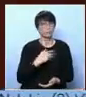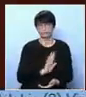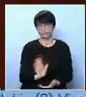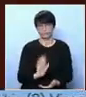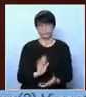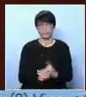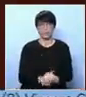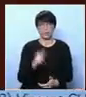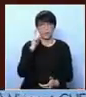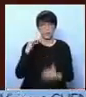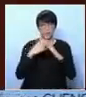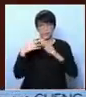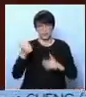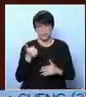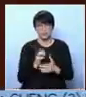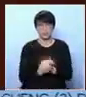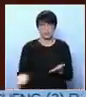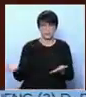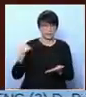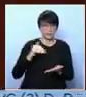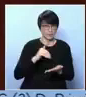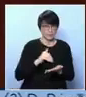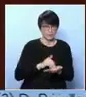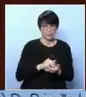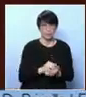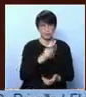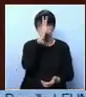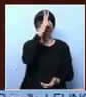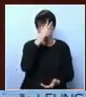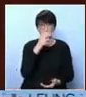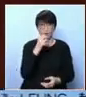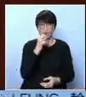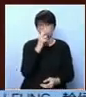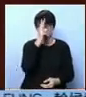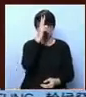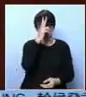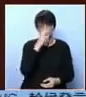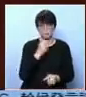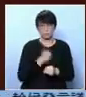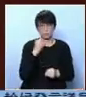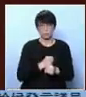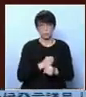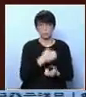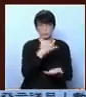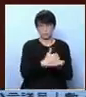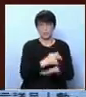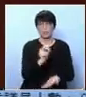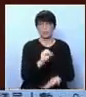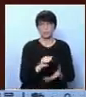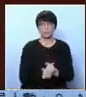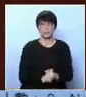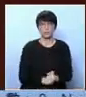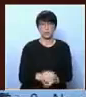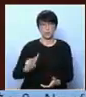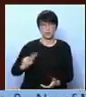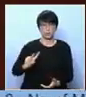家超局長都從來沒有離開過特區政府。我們由特區政府成立的日子都是特區政府